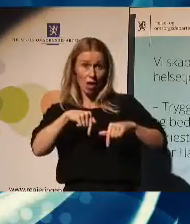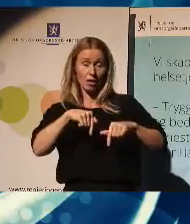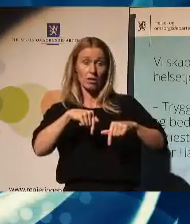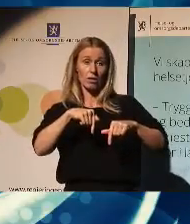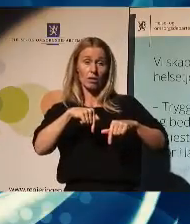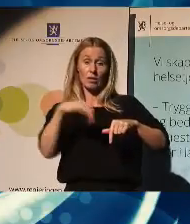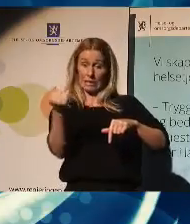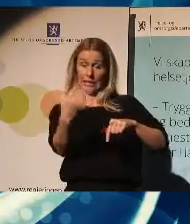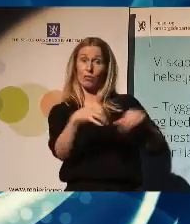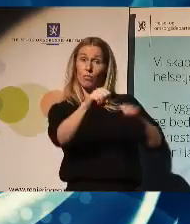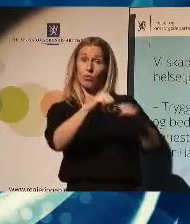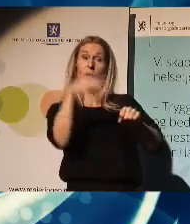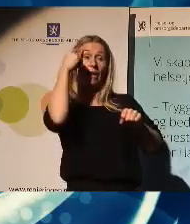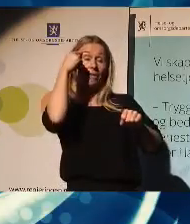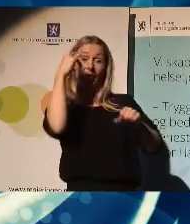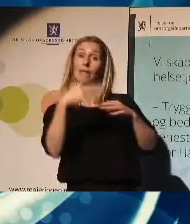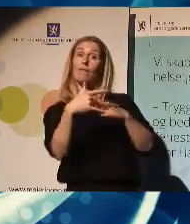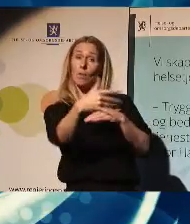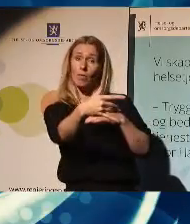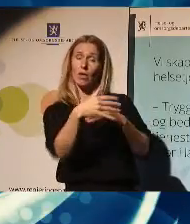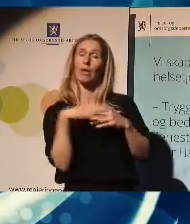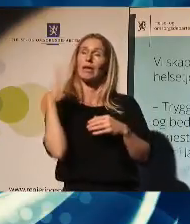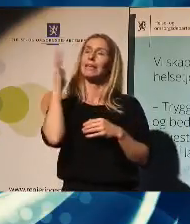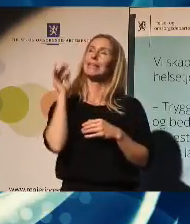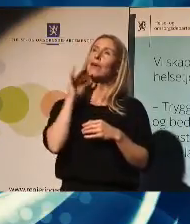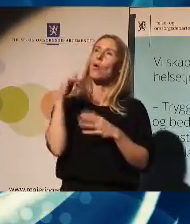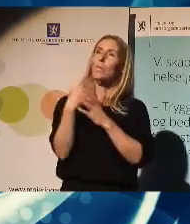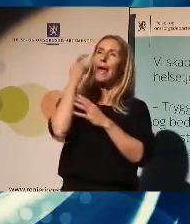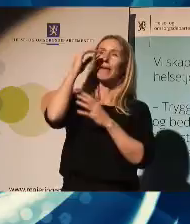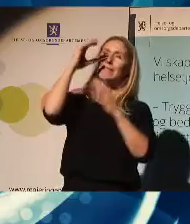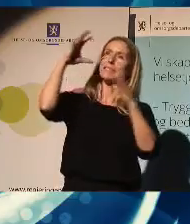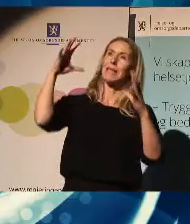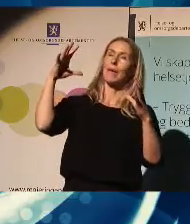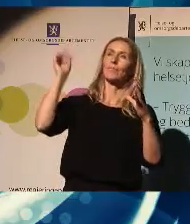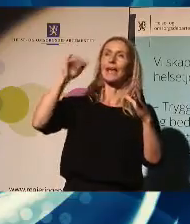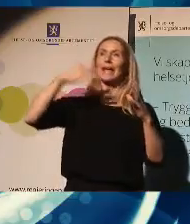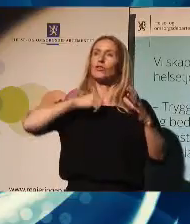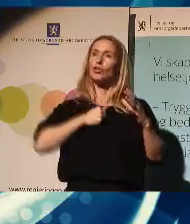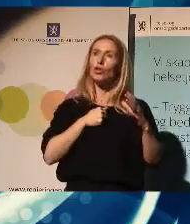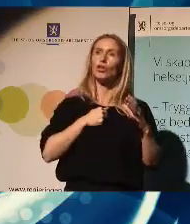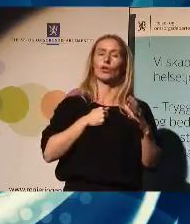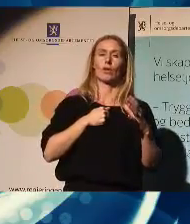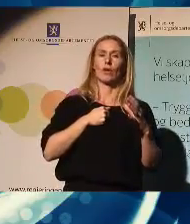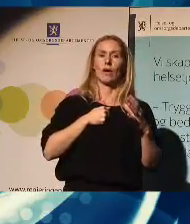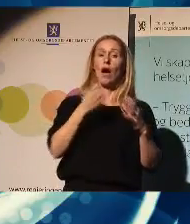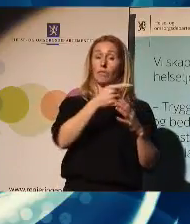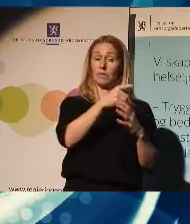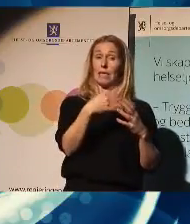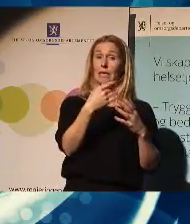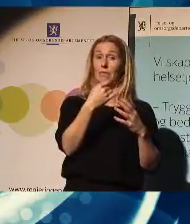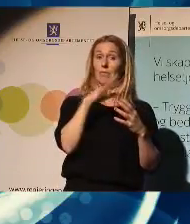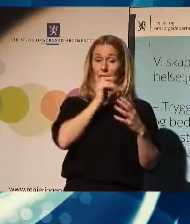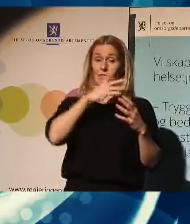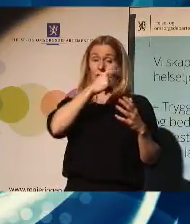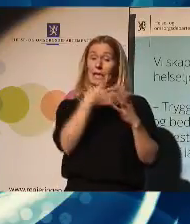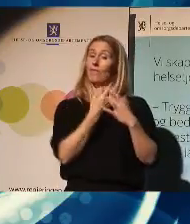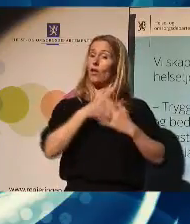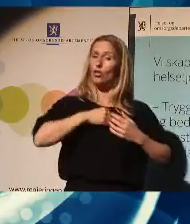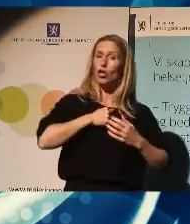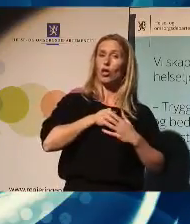i kommunene. Tenk om jeg visste helt trygt at de var trygge på sin